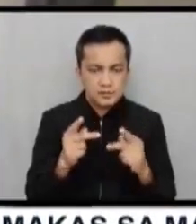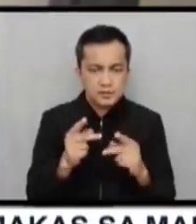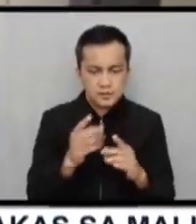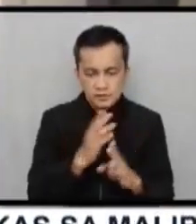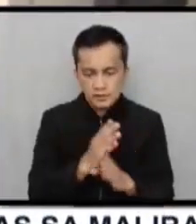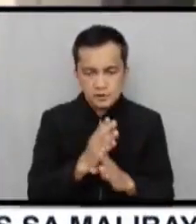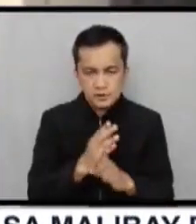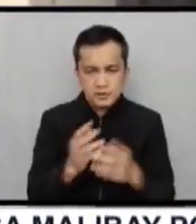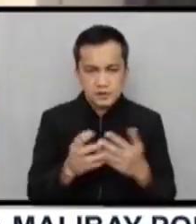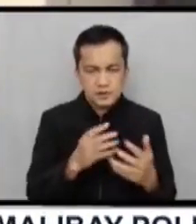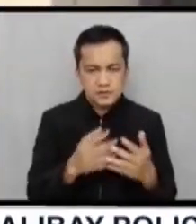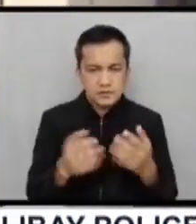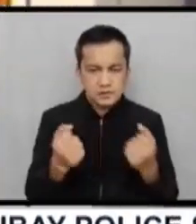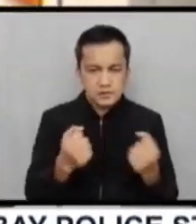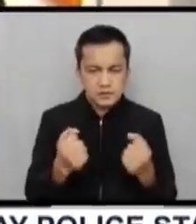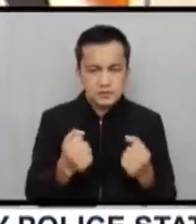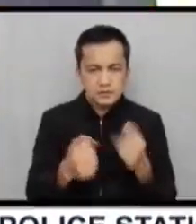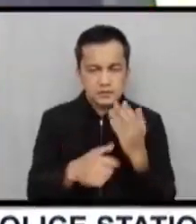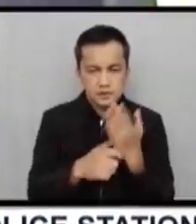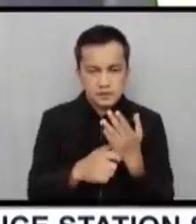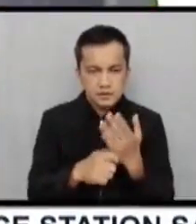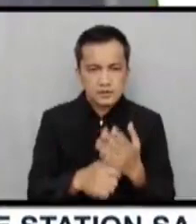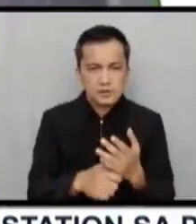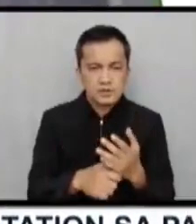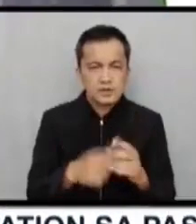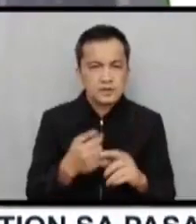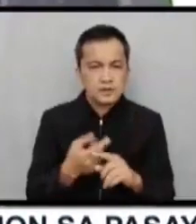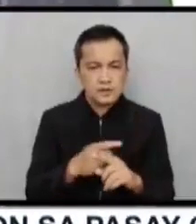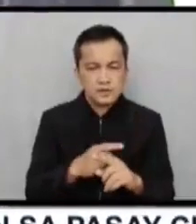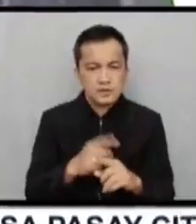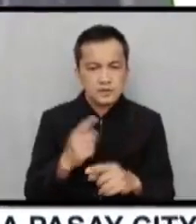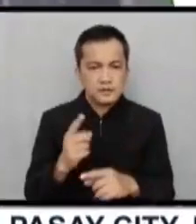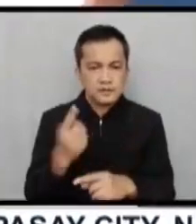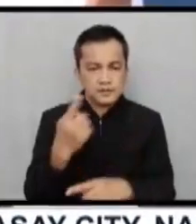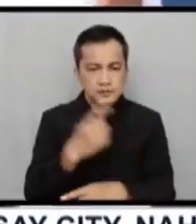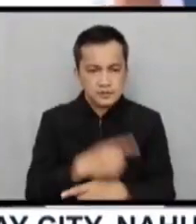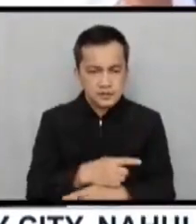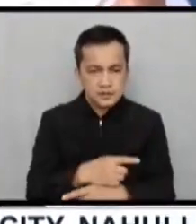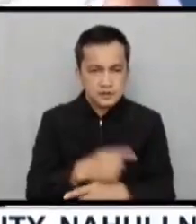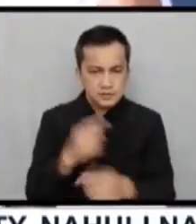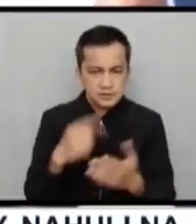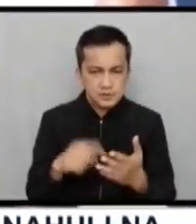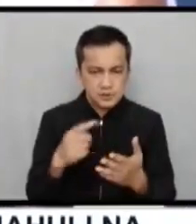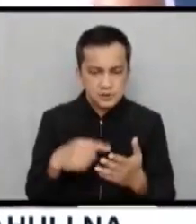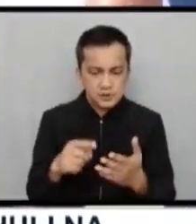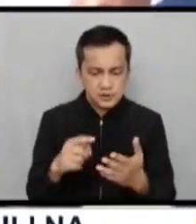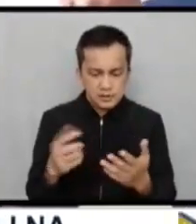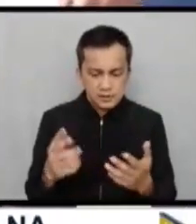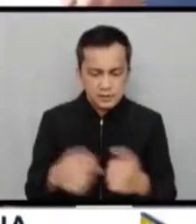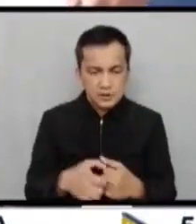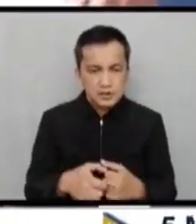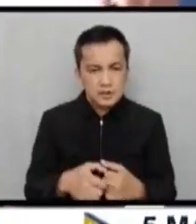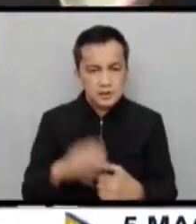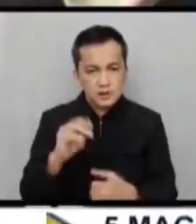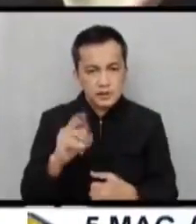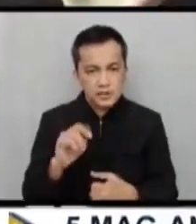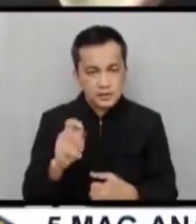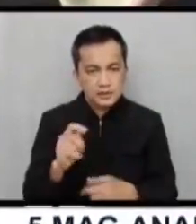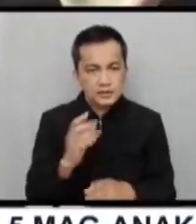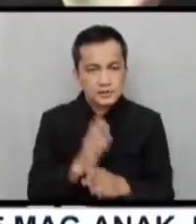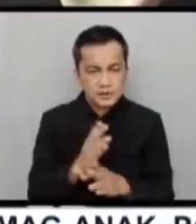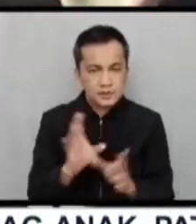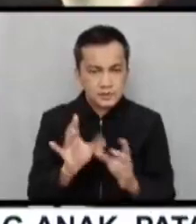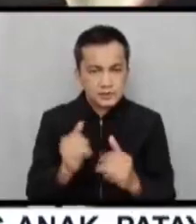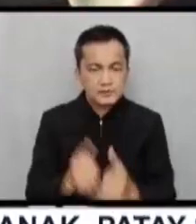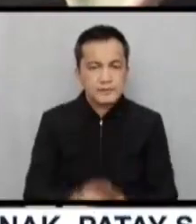ng mga drivers at conductors mula sa unang araw ng kanilang inspeksyon. Compliant naman daw ang bus companies.